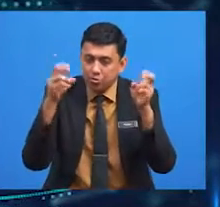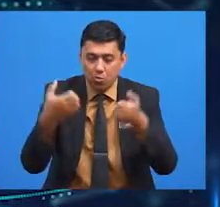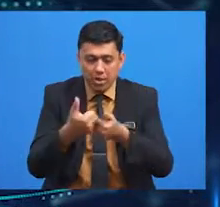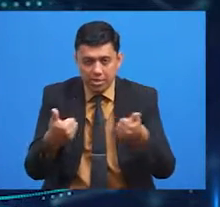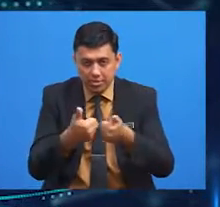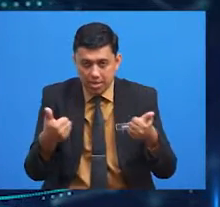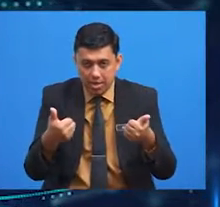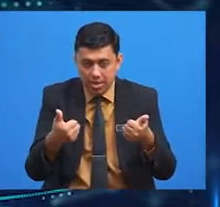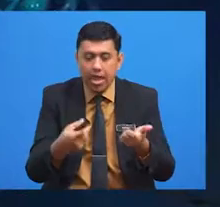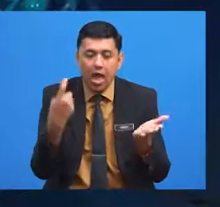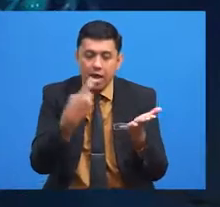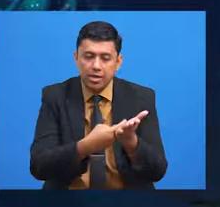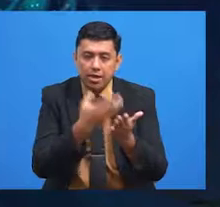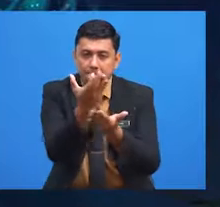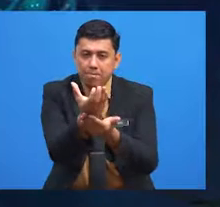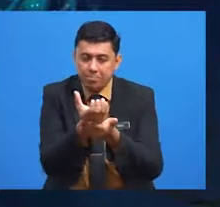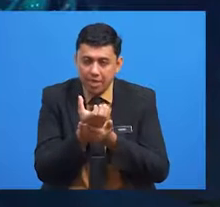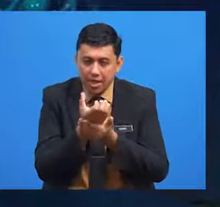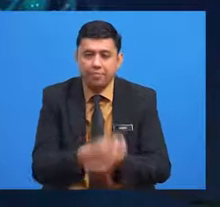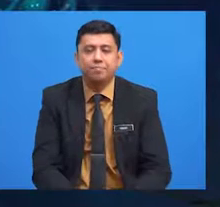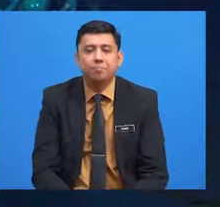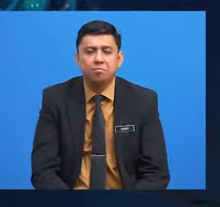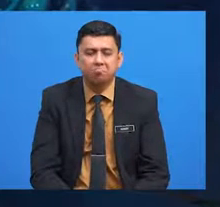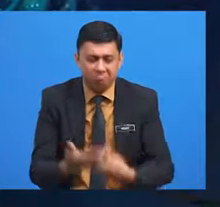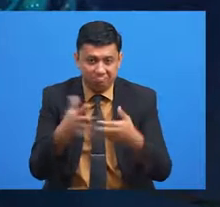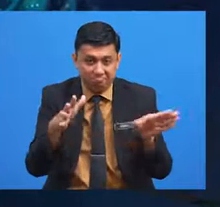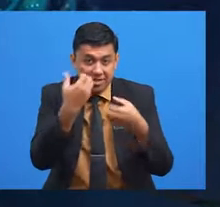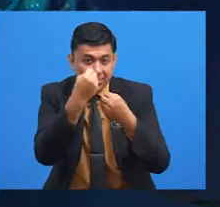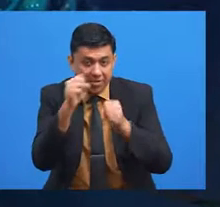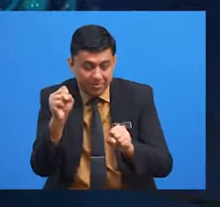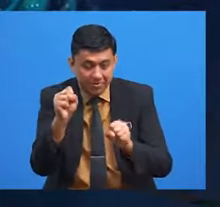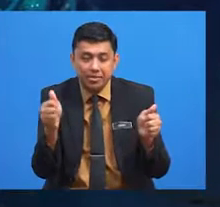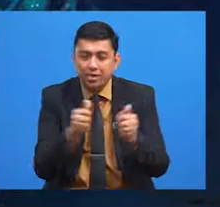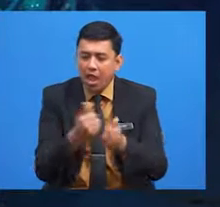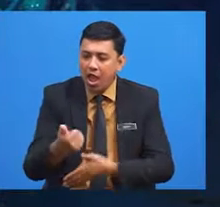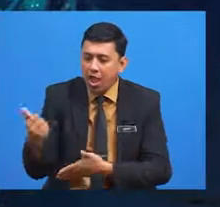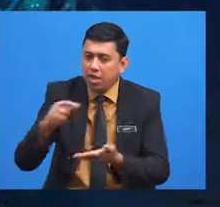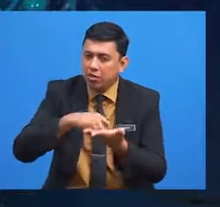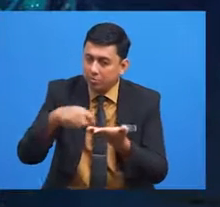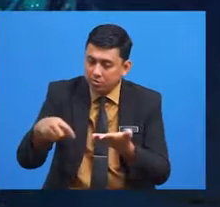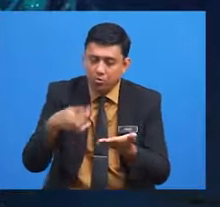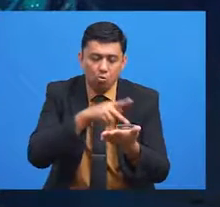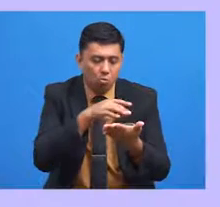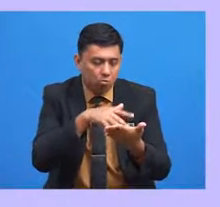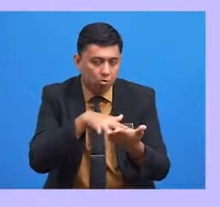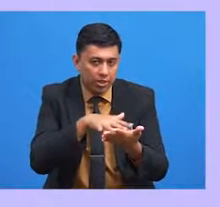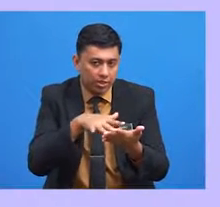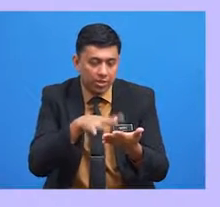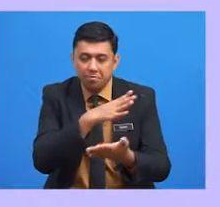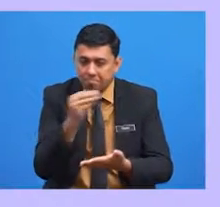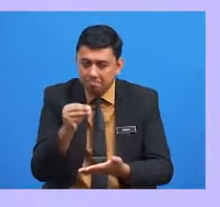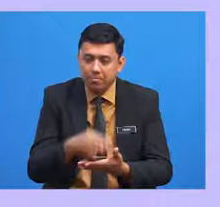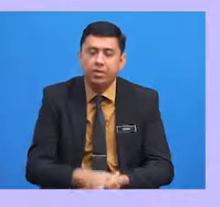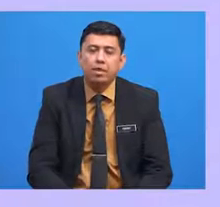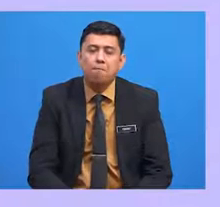keanjalan harga permintaan. Saya berharap murid-murid sudah bersedia dengan alat tulis, kalkulator dan buku nota. Sebelum